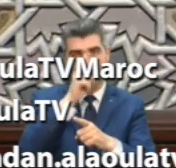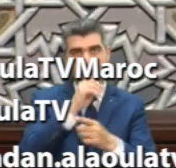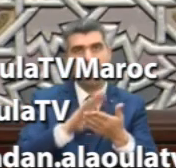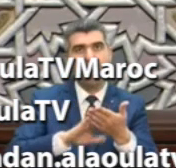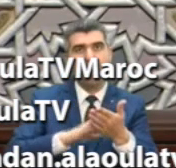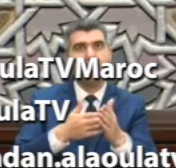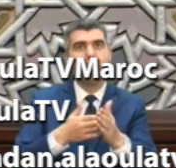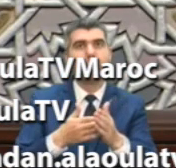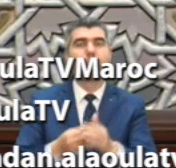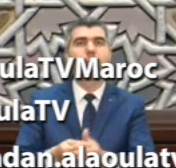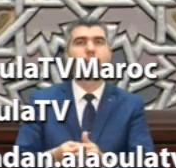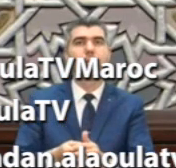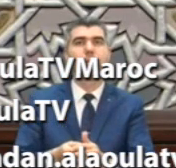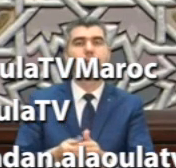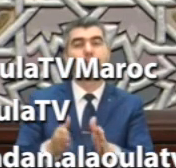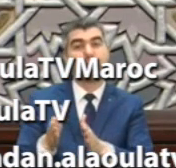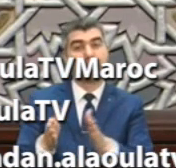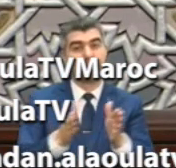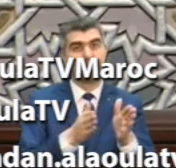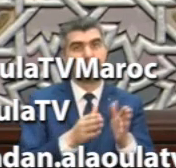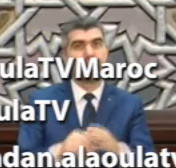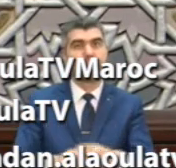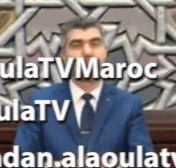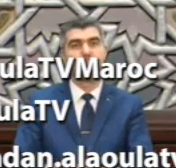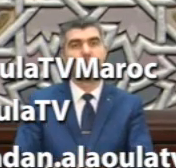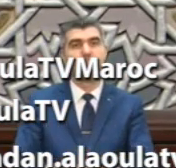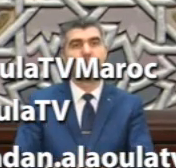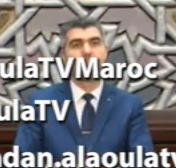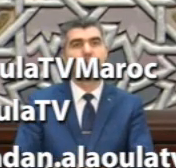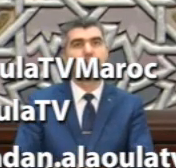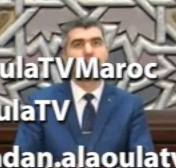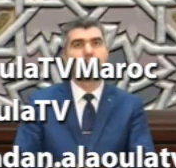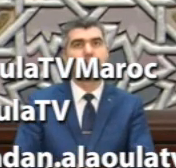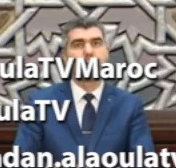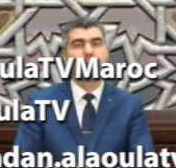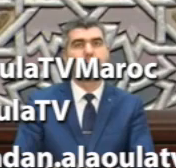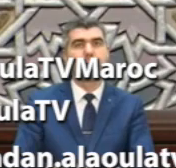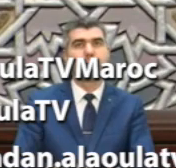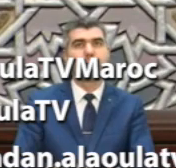تعبيرات الشارع والمواطنات والمواطنين. شكرا سيد الوزير،